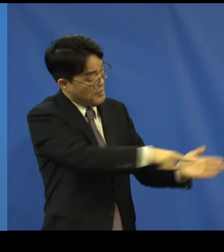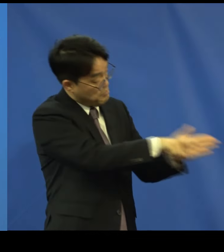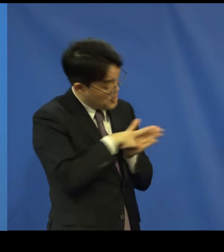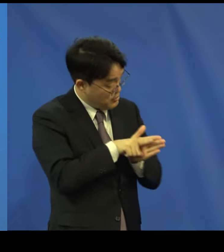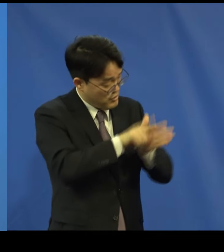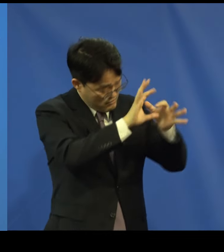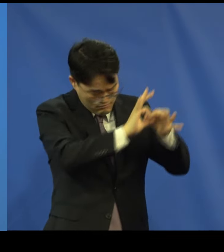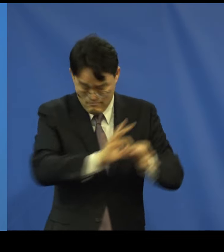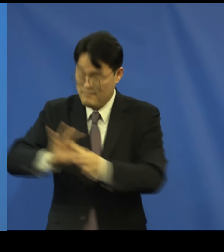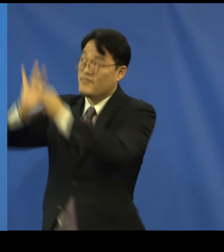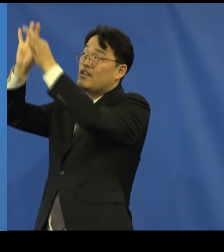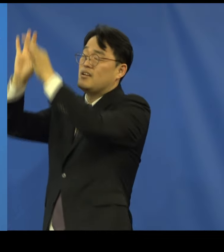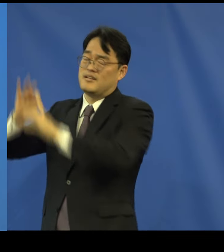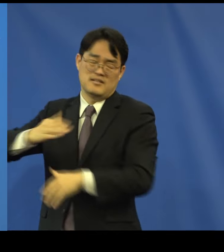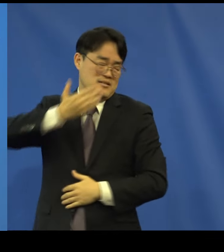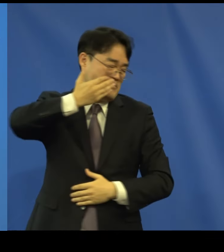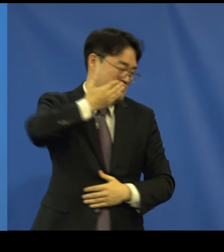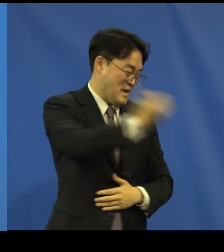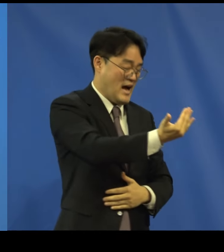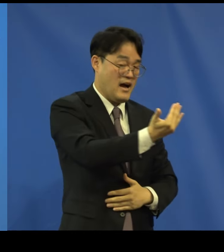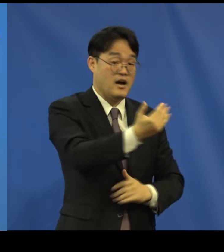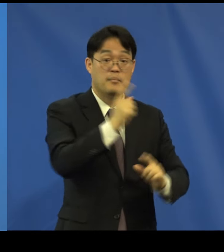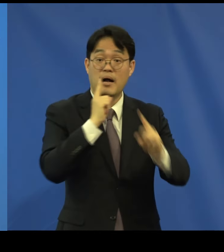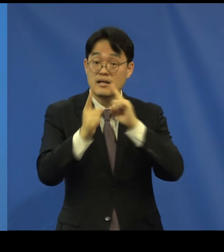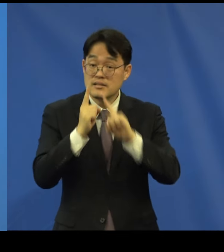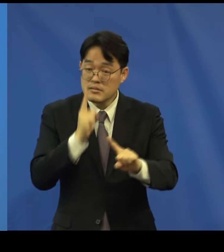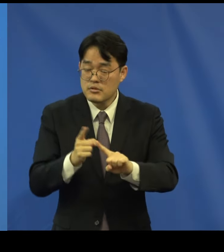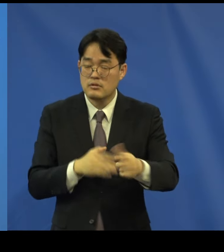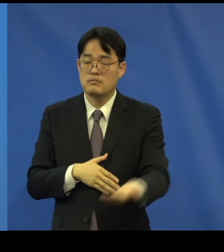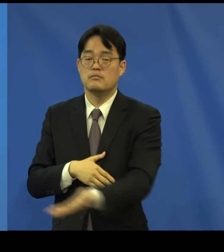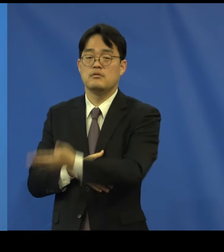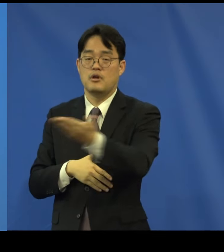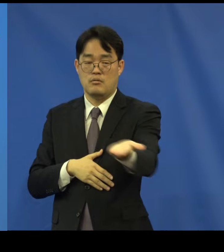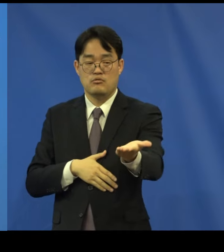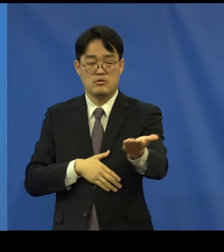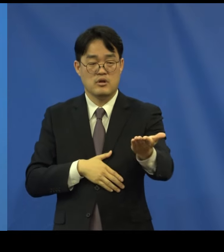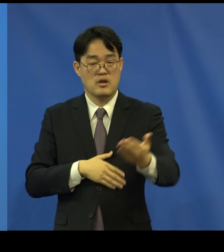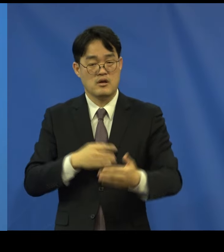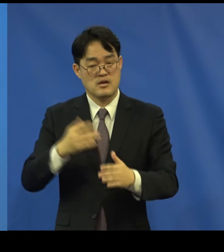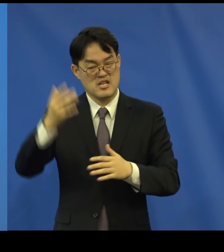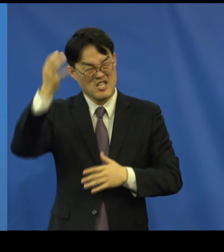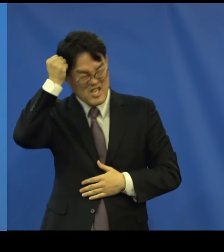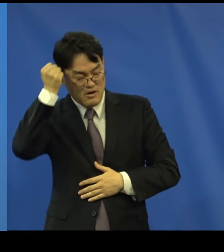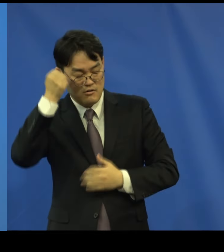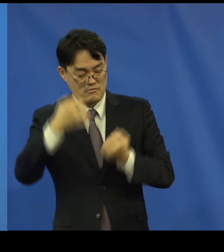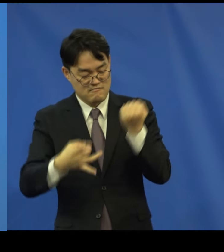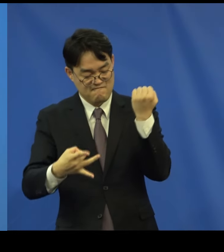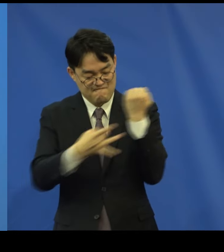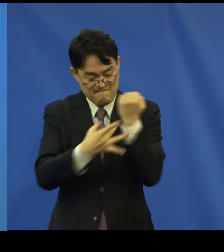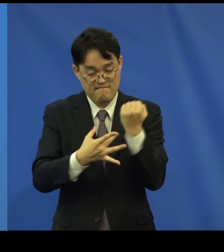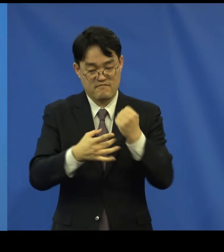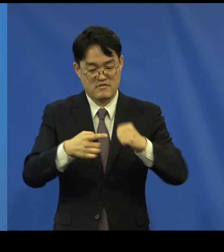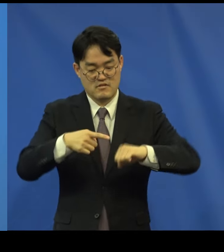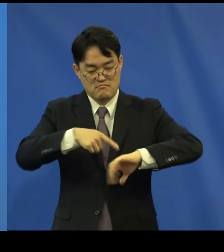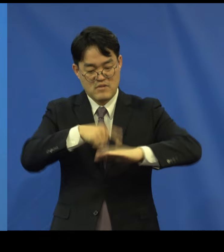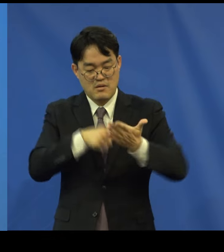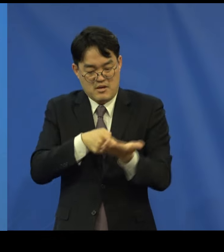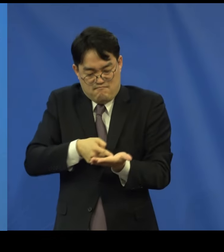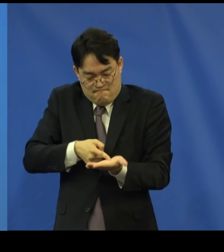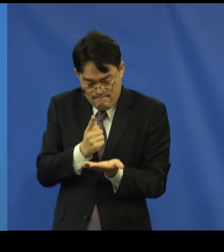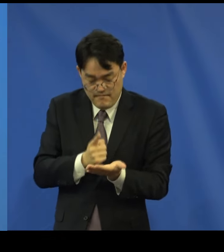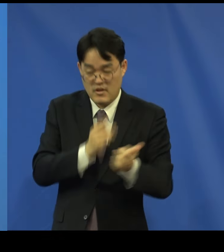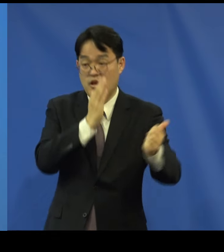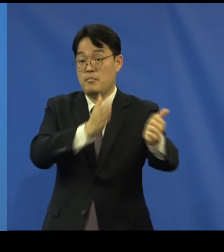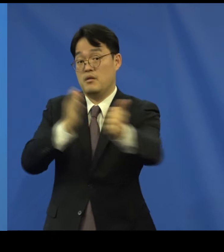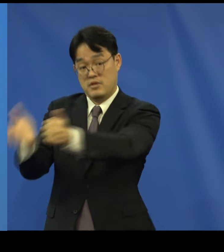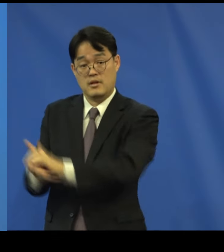없나니라. 여러분, 오늘 구원은 영원의 세계로 접속되는 것입니다. 그 순간이 언제죠? 예수를 믿는